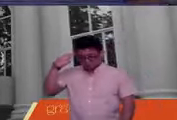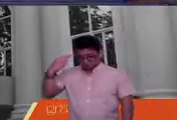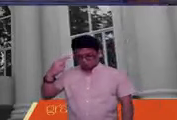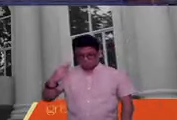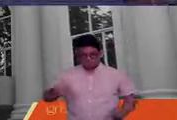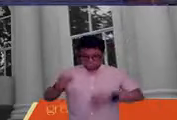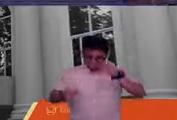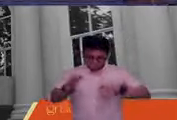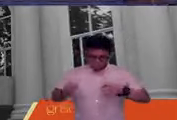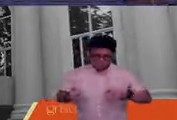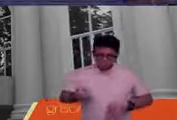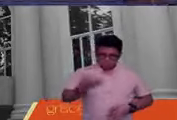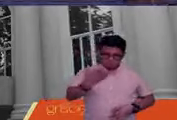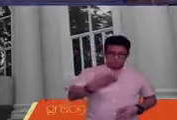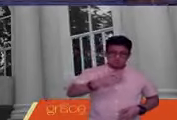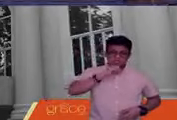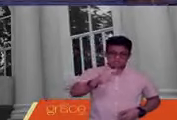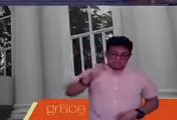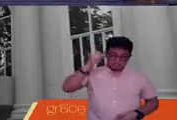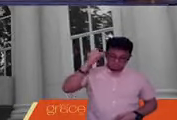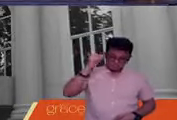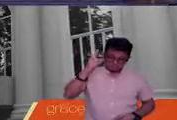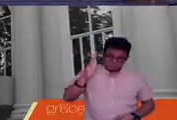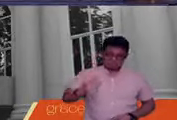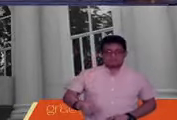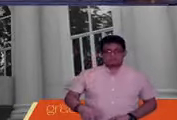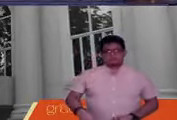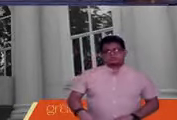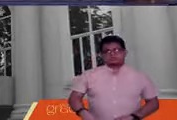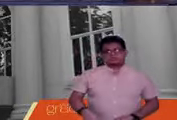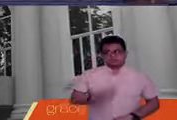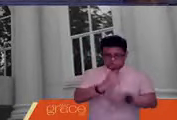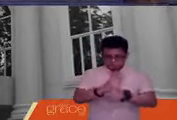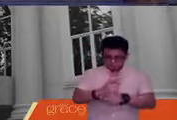Because if you will not correctly understand